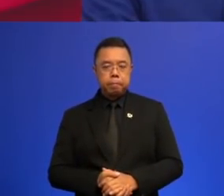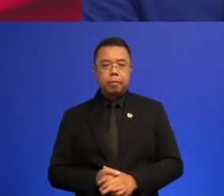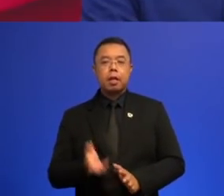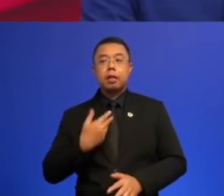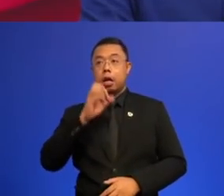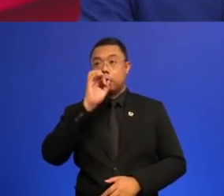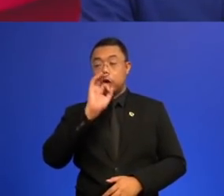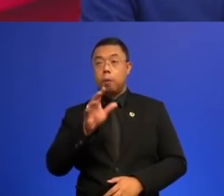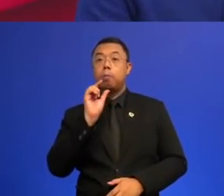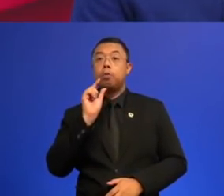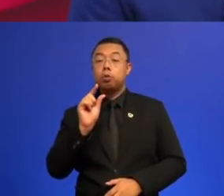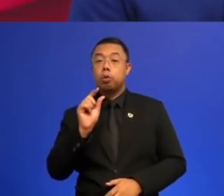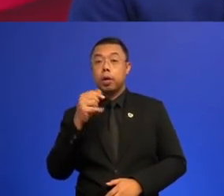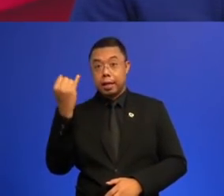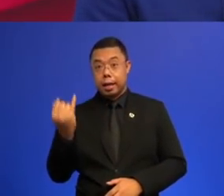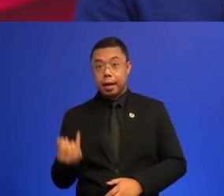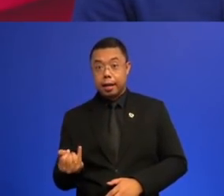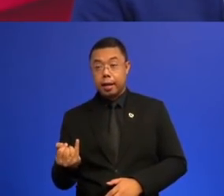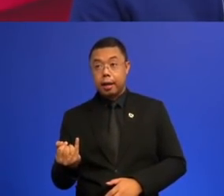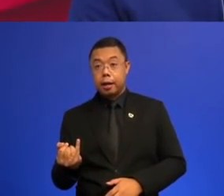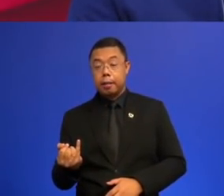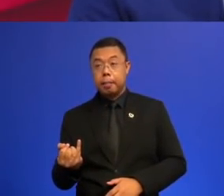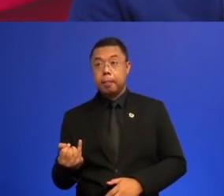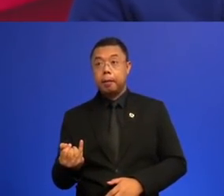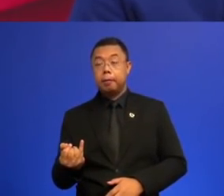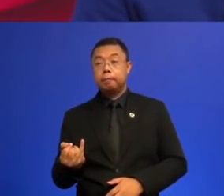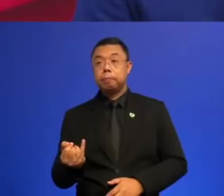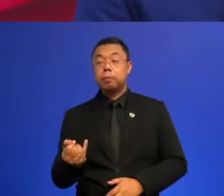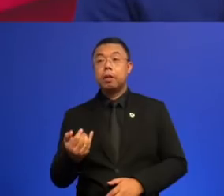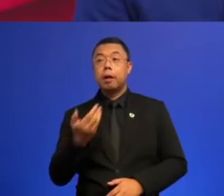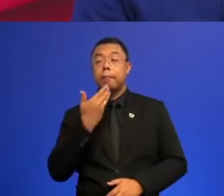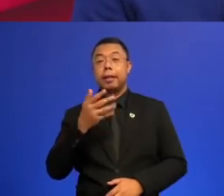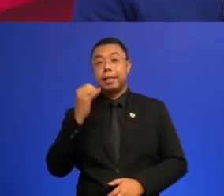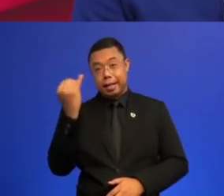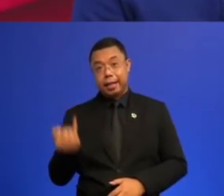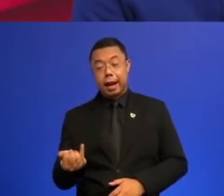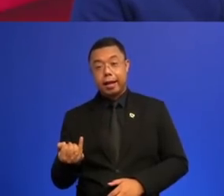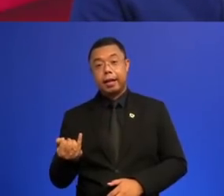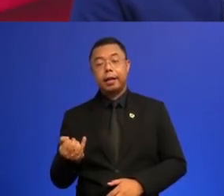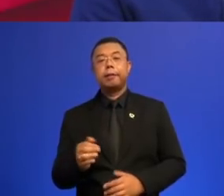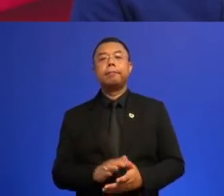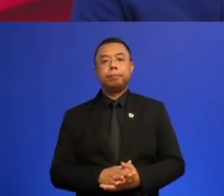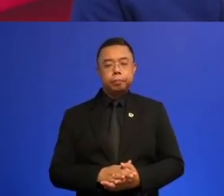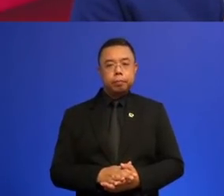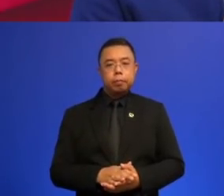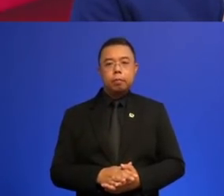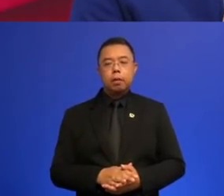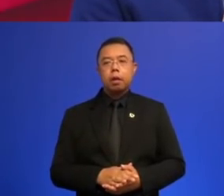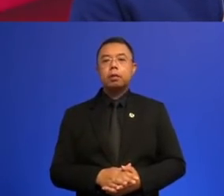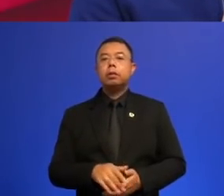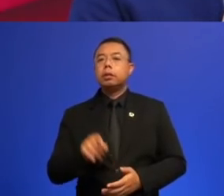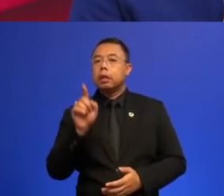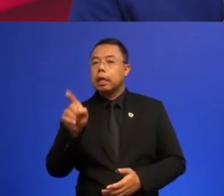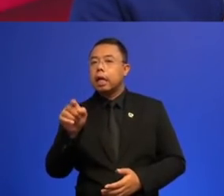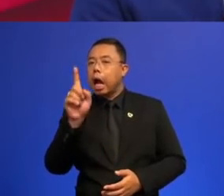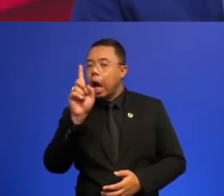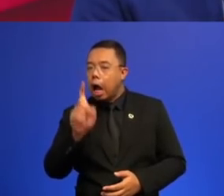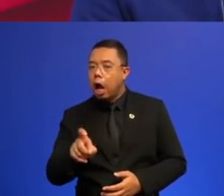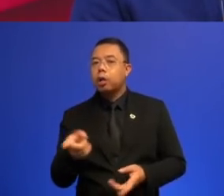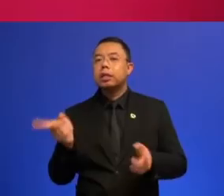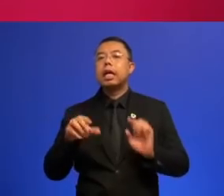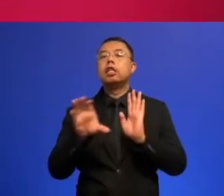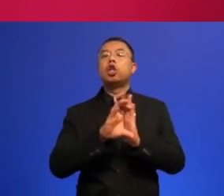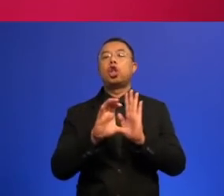Saya jawab dulu untuk terakhir ini. Enggak, pertanyaan terakhir yang ke depan saya mesti ngomong. Dia harus